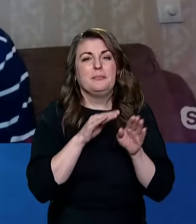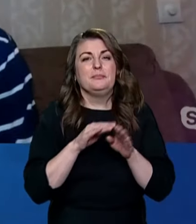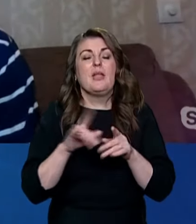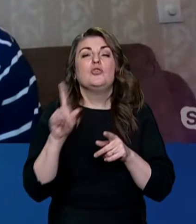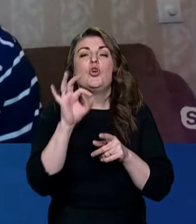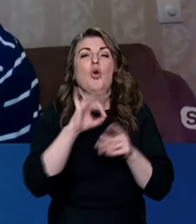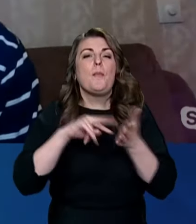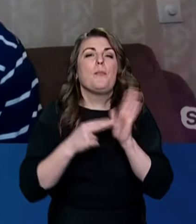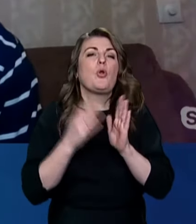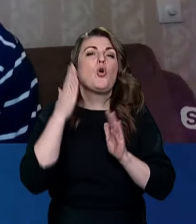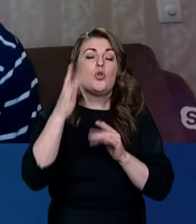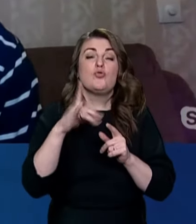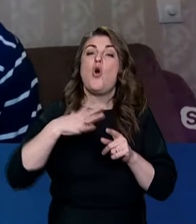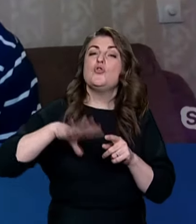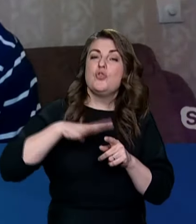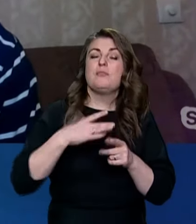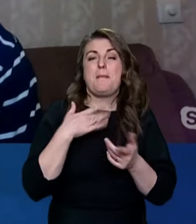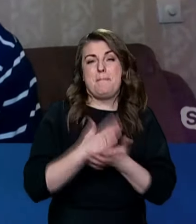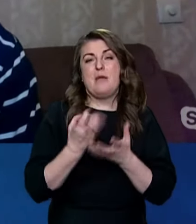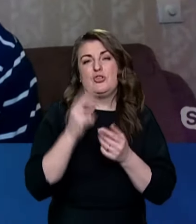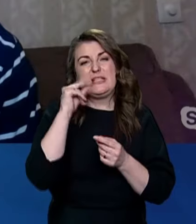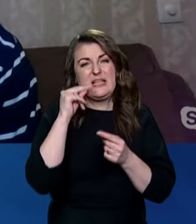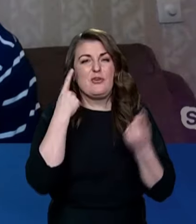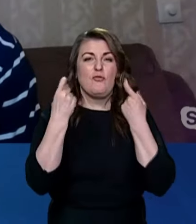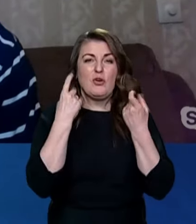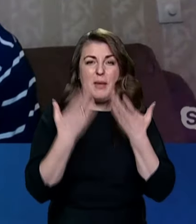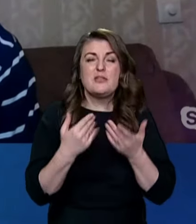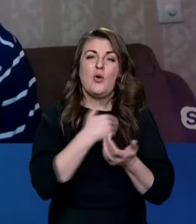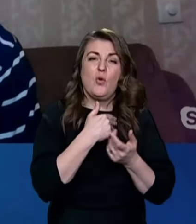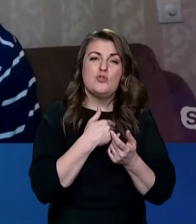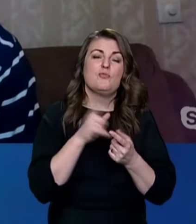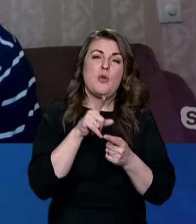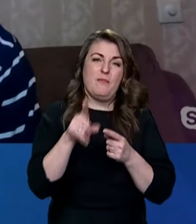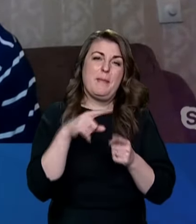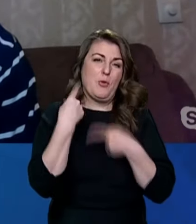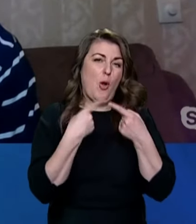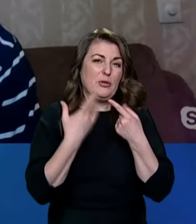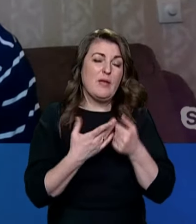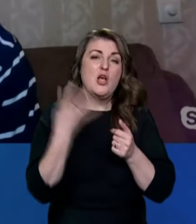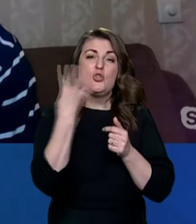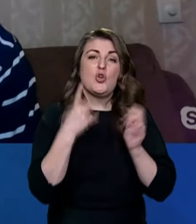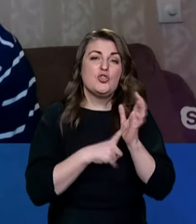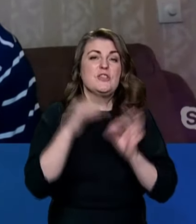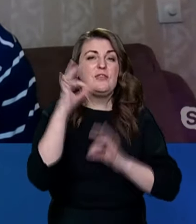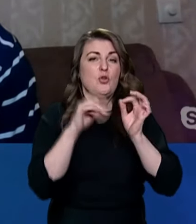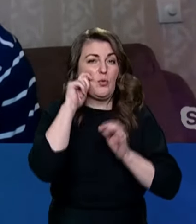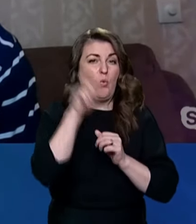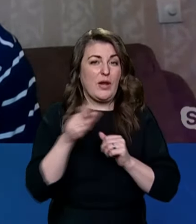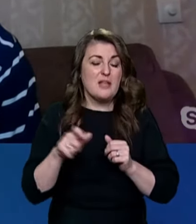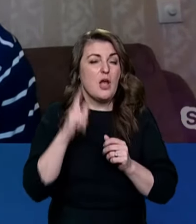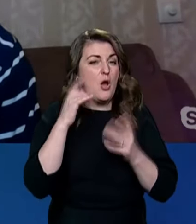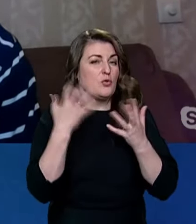минулого щодо прогнозів. Стосовно очікувань, теж маємо ще цифри, інформацію, і хочемо, аби ви прокоментували. 46%